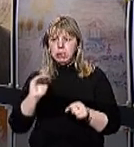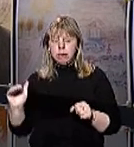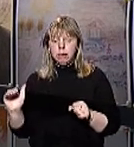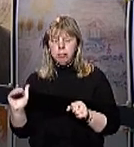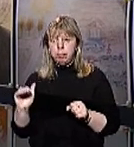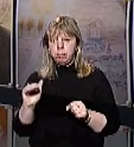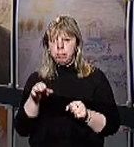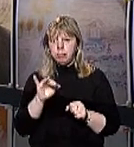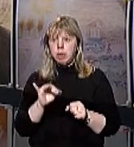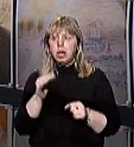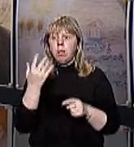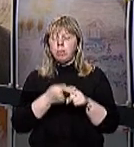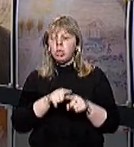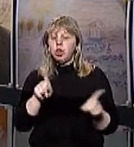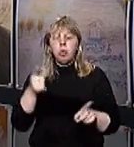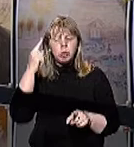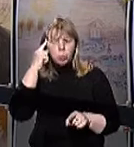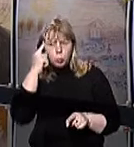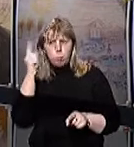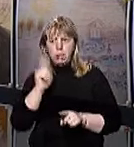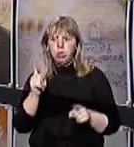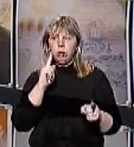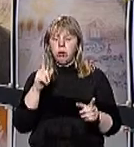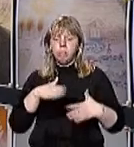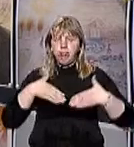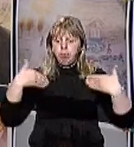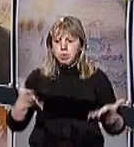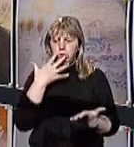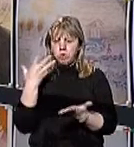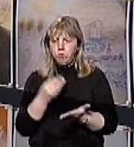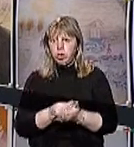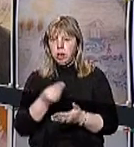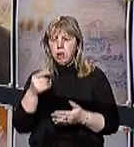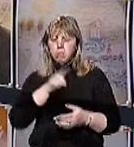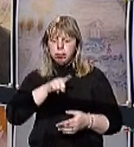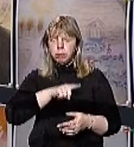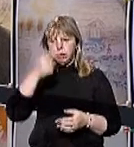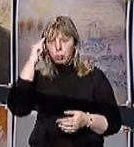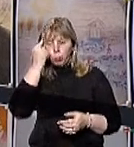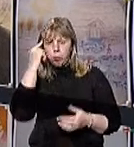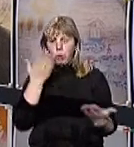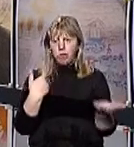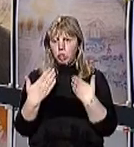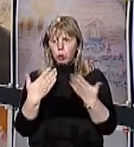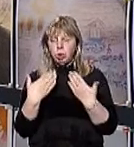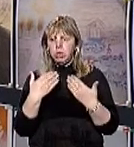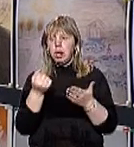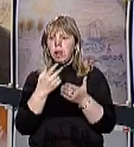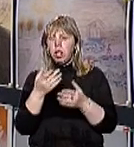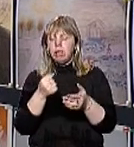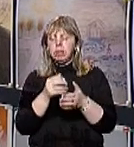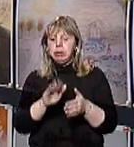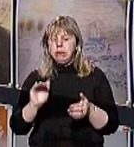дітками про те, що вони думають, вони виражають їхні емоції, їхні думки по відношенню взагалі і